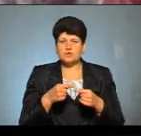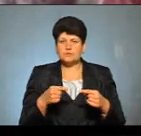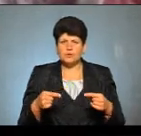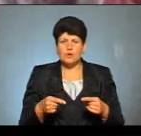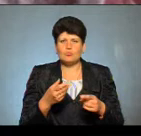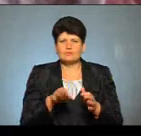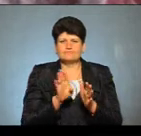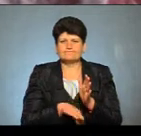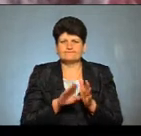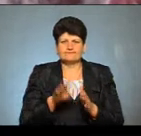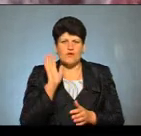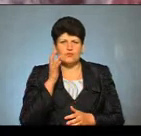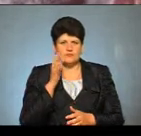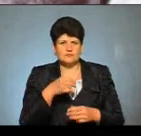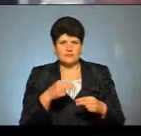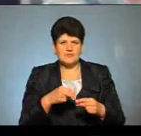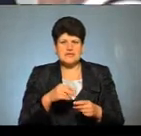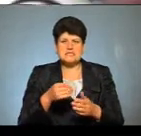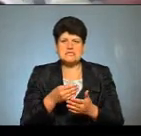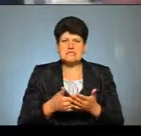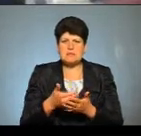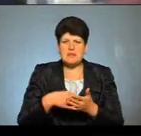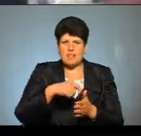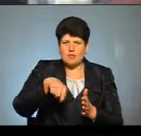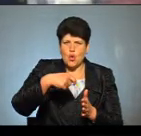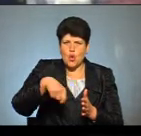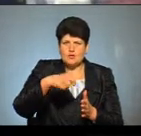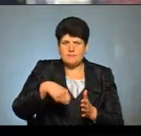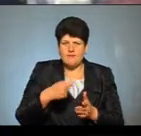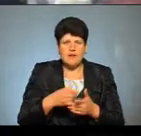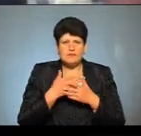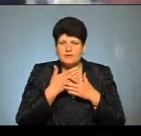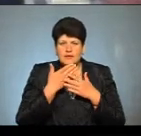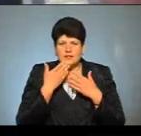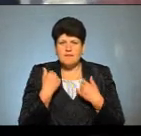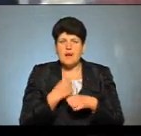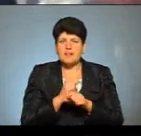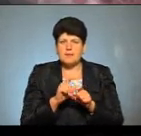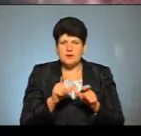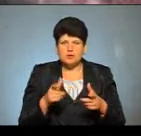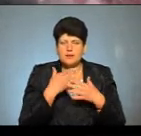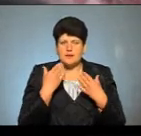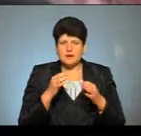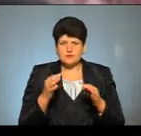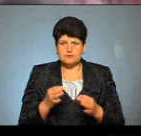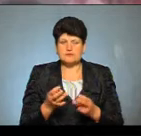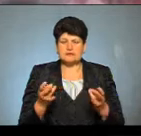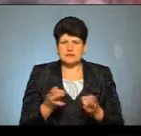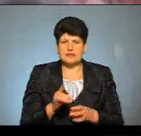туфту, вони сметану розбавлюють цілими відрами, і нема ні лабораторії, нема нічого. Треба,